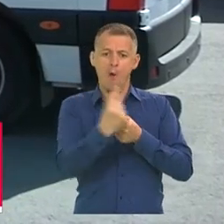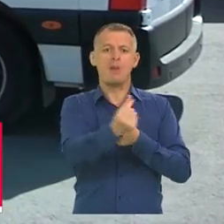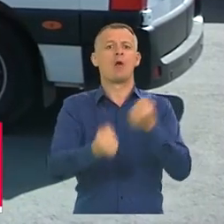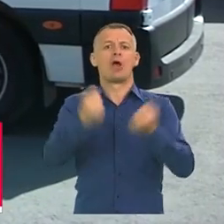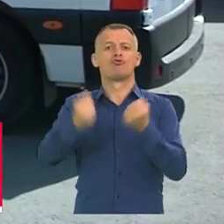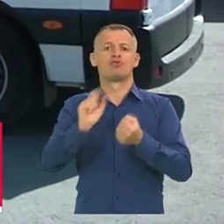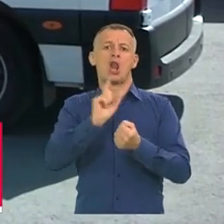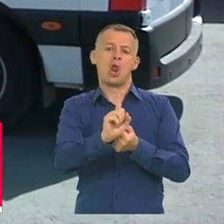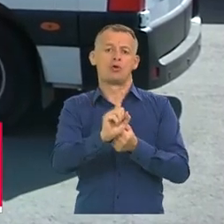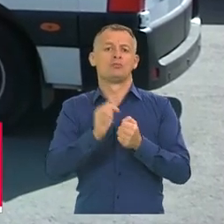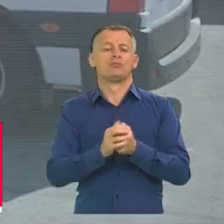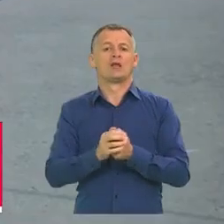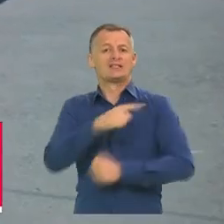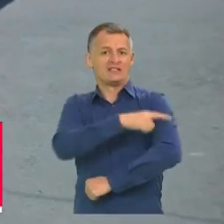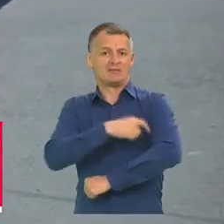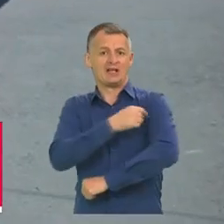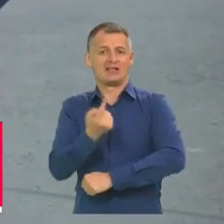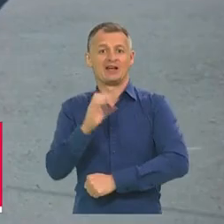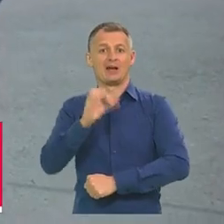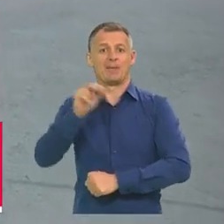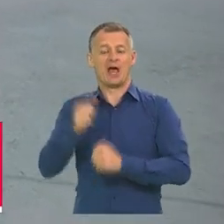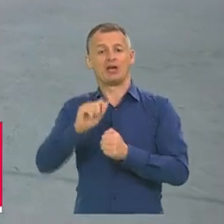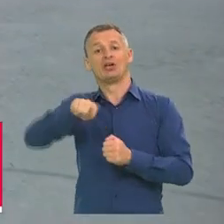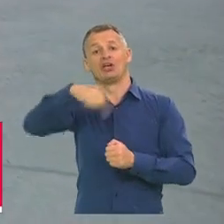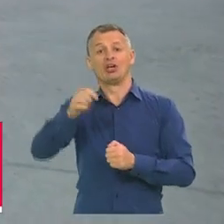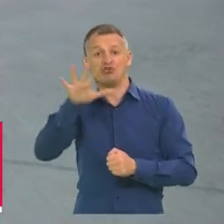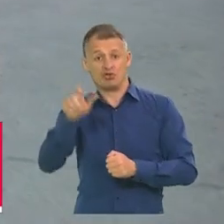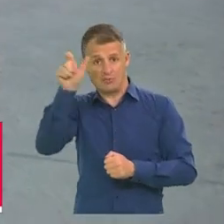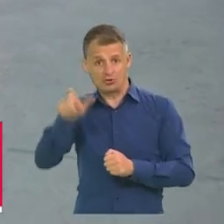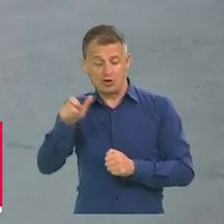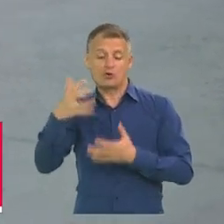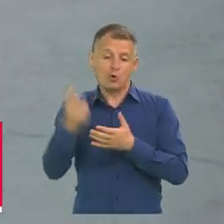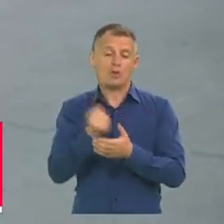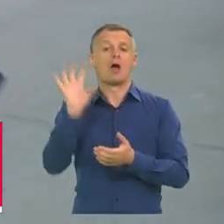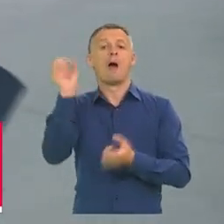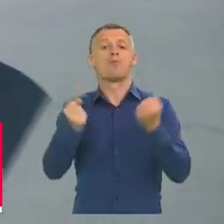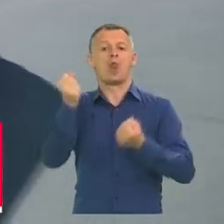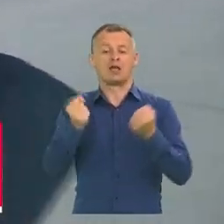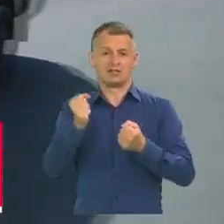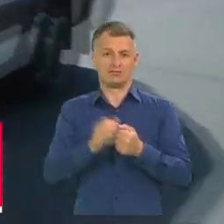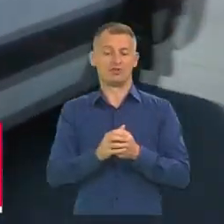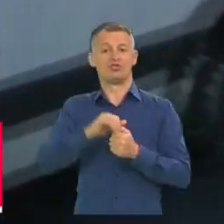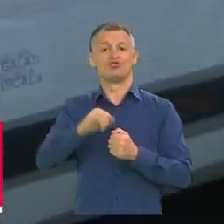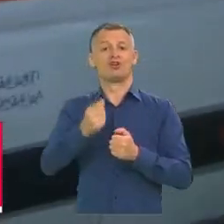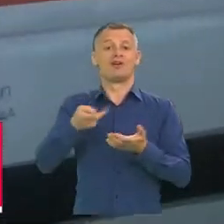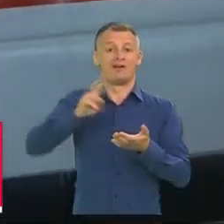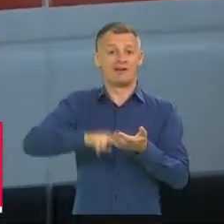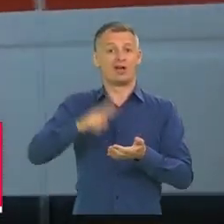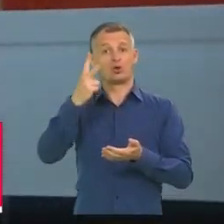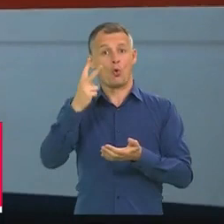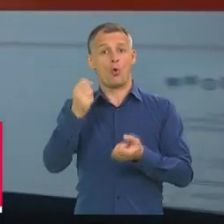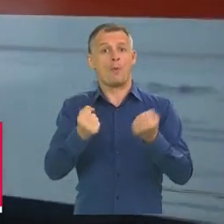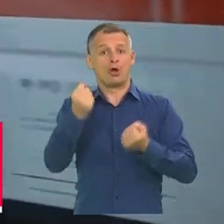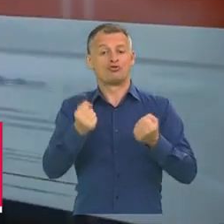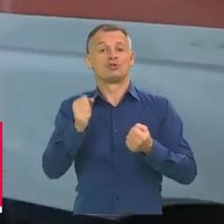Spitalul Municipal din Câmpina. Celelalte 5 victime au fost preluate cu 2 ambulanțe ale Serviciului Județean de Ambulanță și alte 2 autospeciale